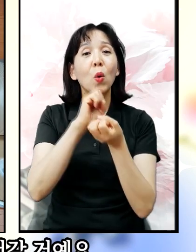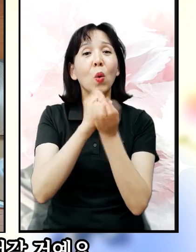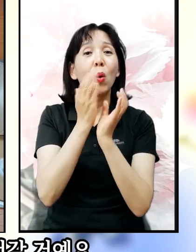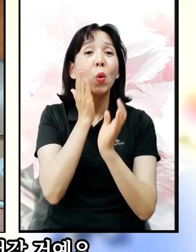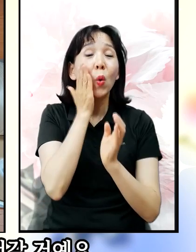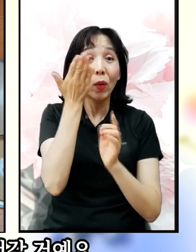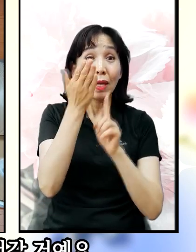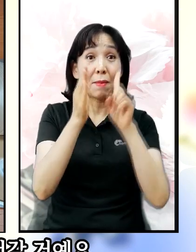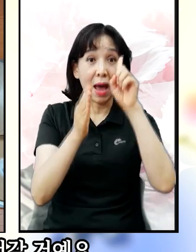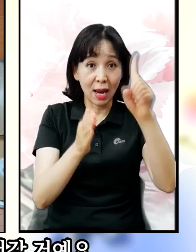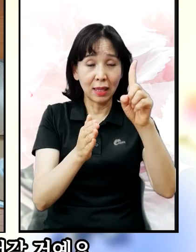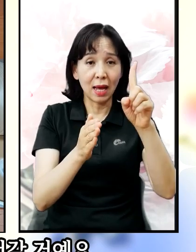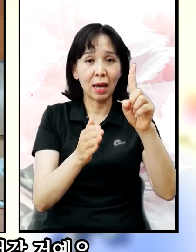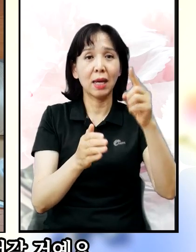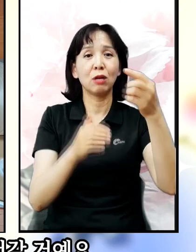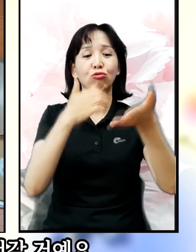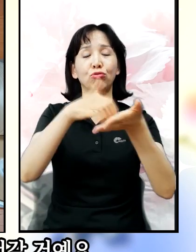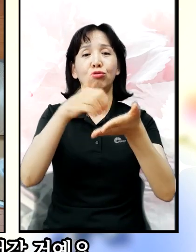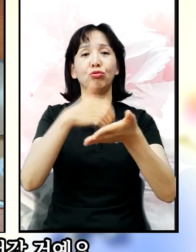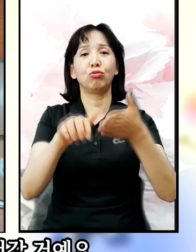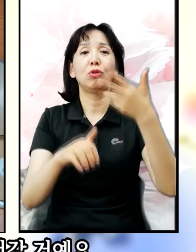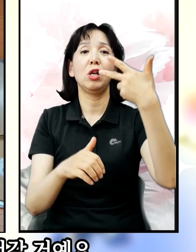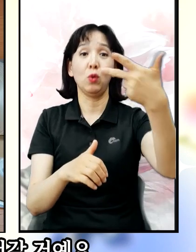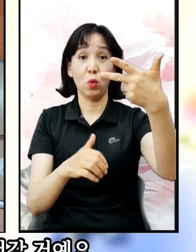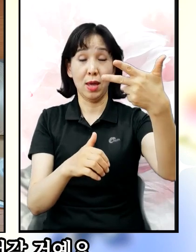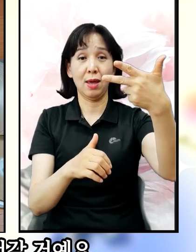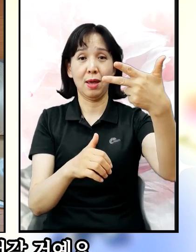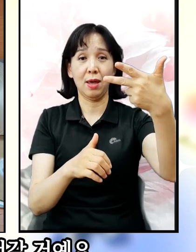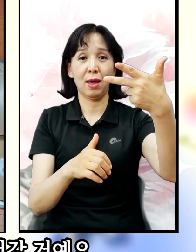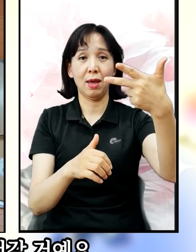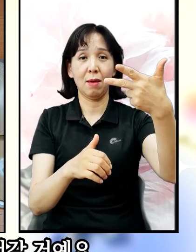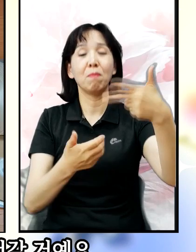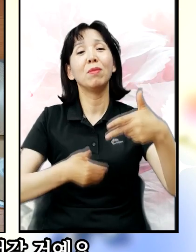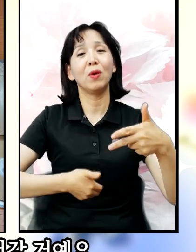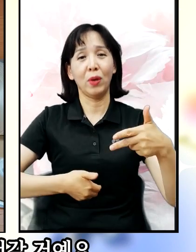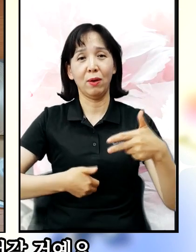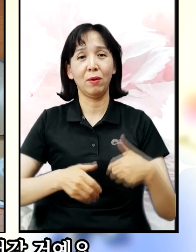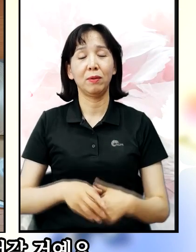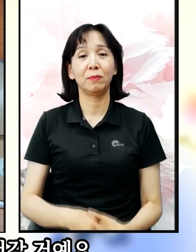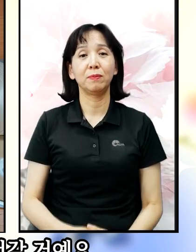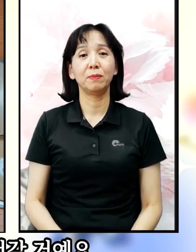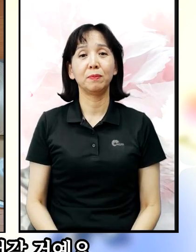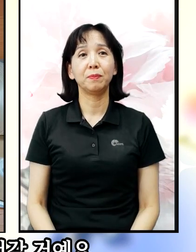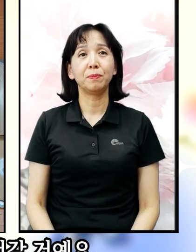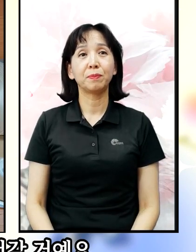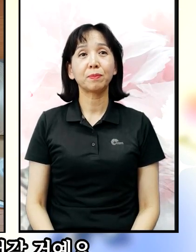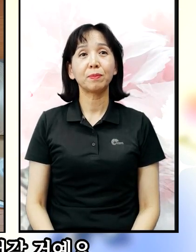꽃잎당 꽃잎이 7장씩 들어갈 거예요.